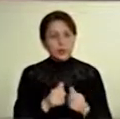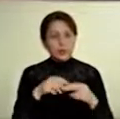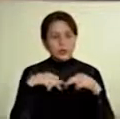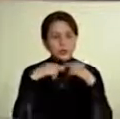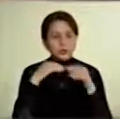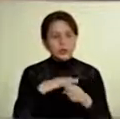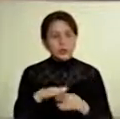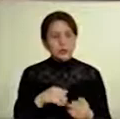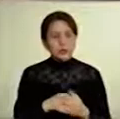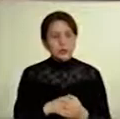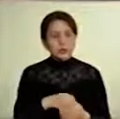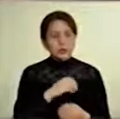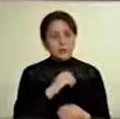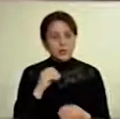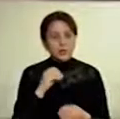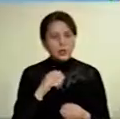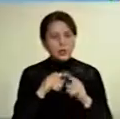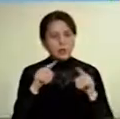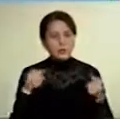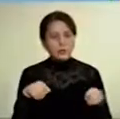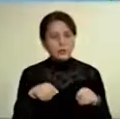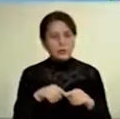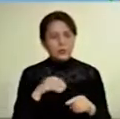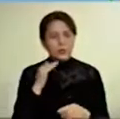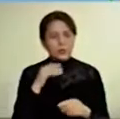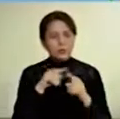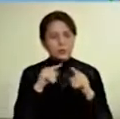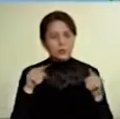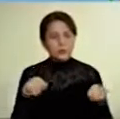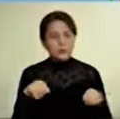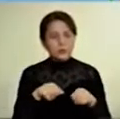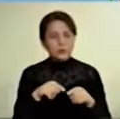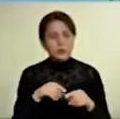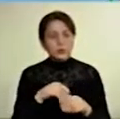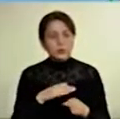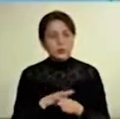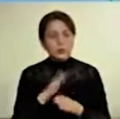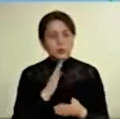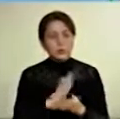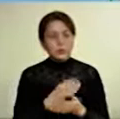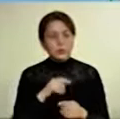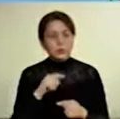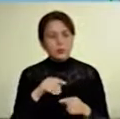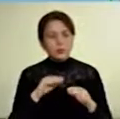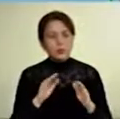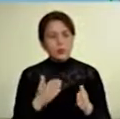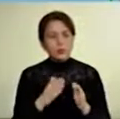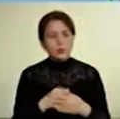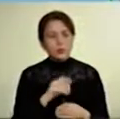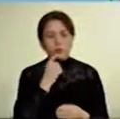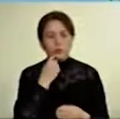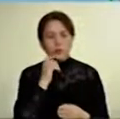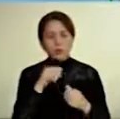qiling. Ya'ni Y to'g'ri to'rtburchak esa F to'g'ri to'rtburchakni esa to'ldiryapti. Bunday holatda esa